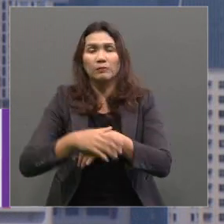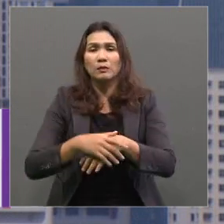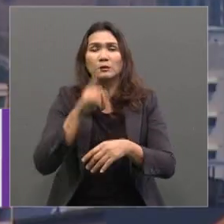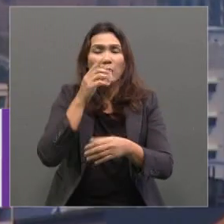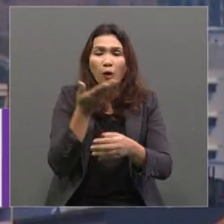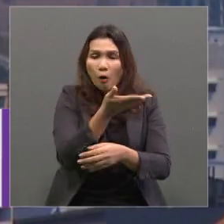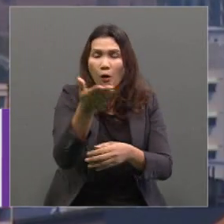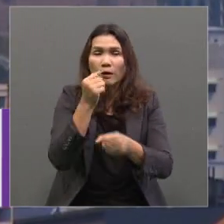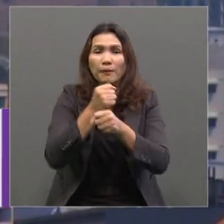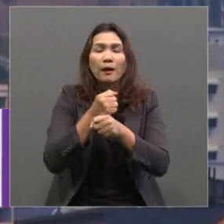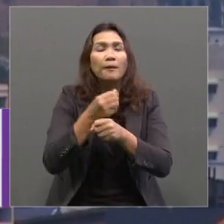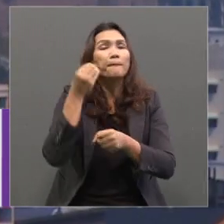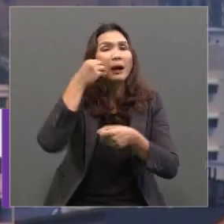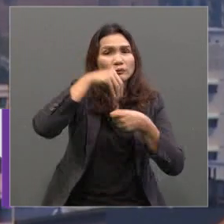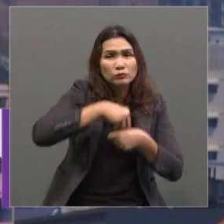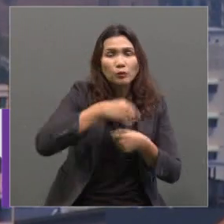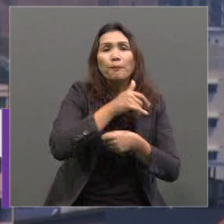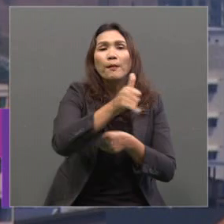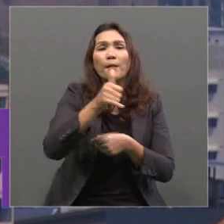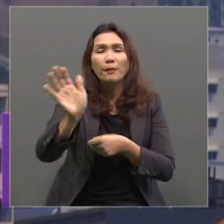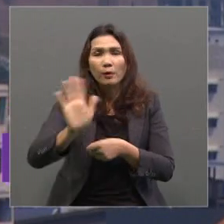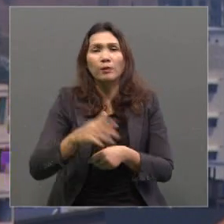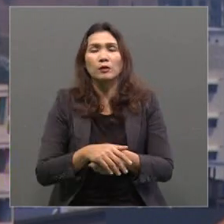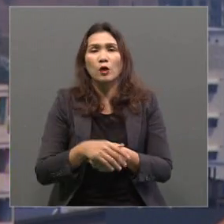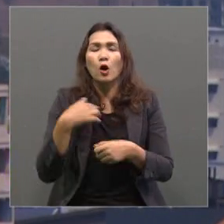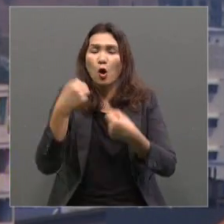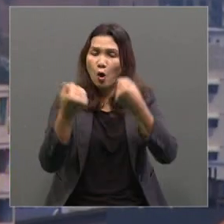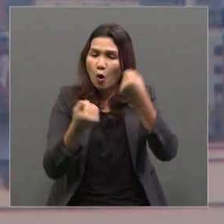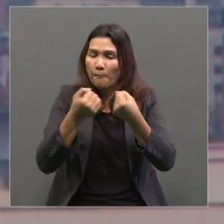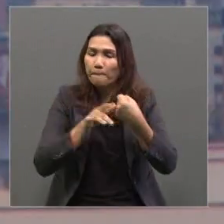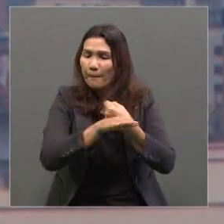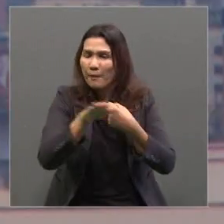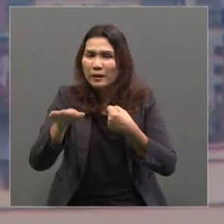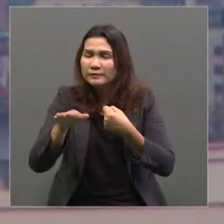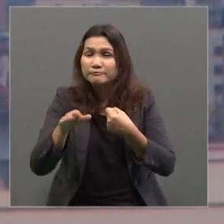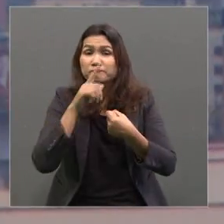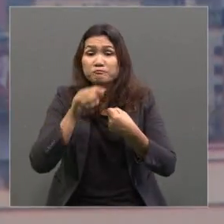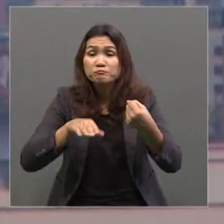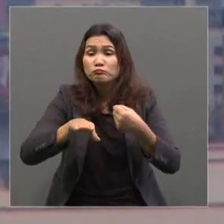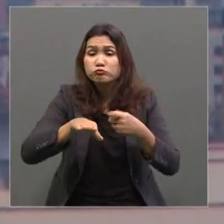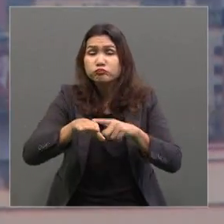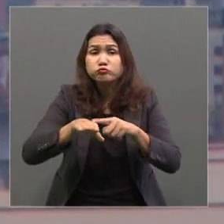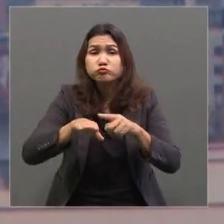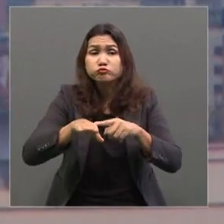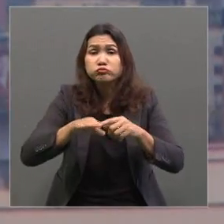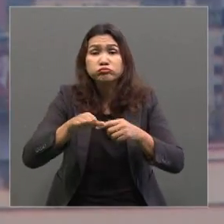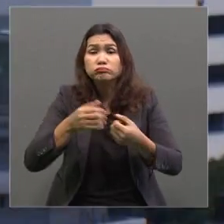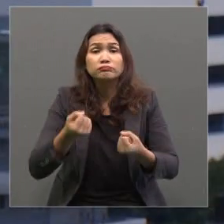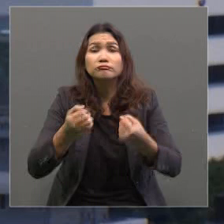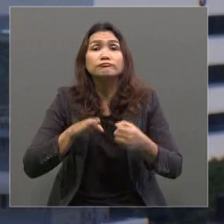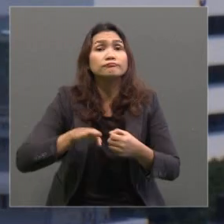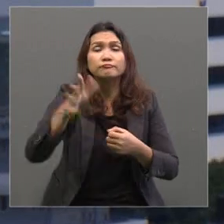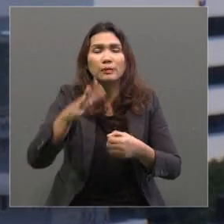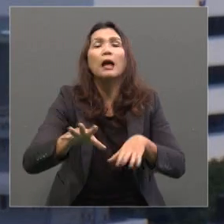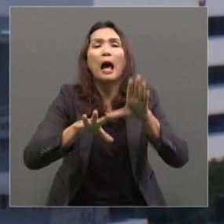ฏิบัติงานในที่พักอย่าง Work from Home ใช้รถเท่าที่จำเป็นไม่ขับก็ช่วยดับเครื่องกันด้วยควบคุมสถาน